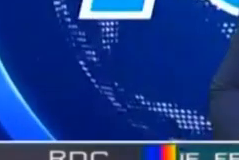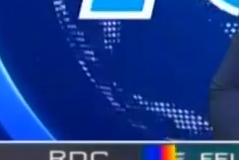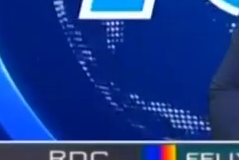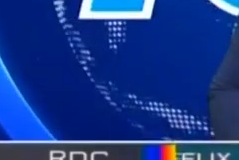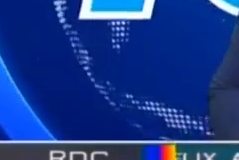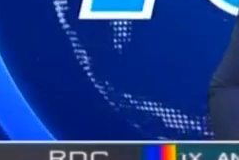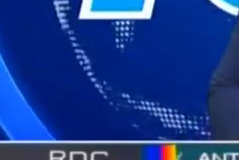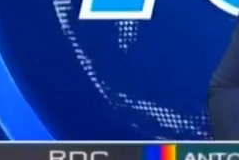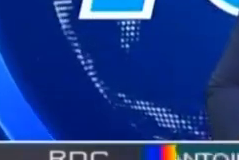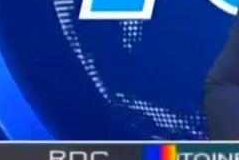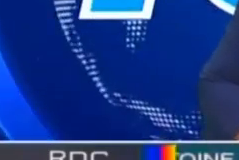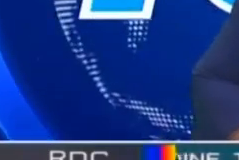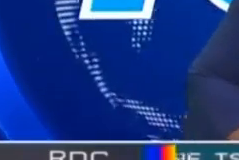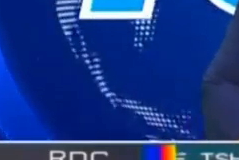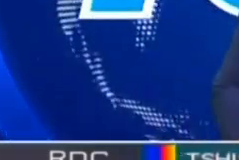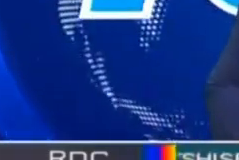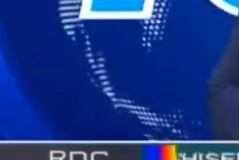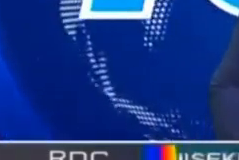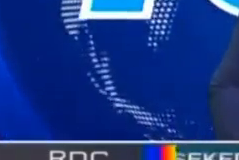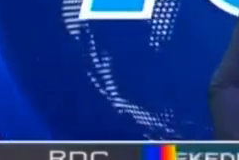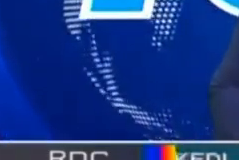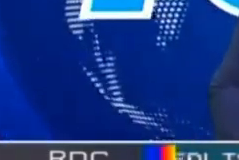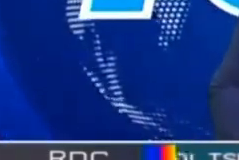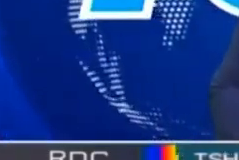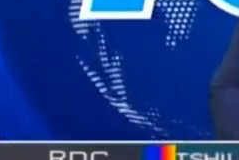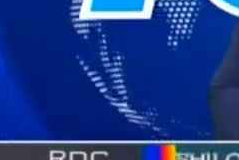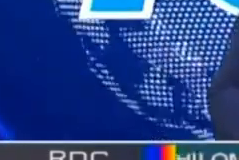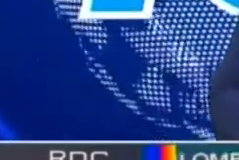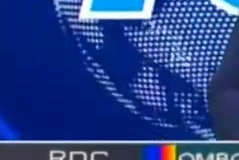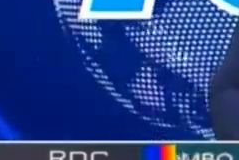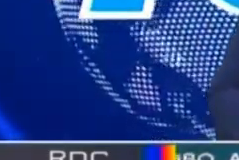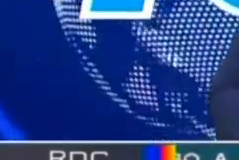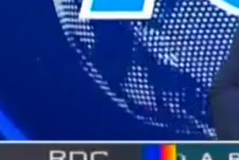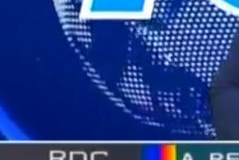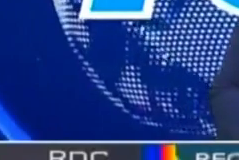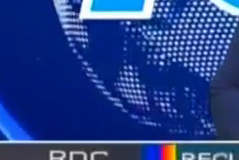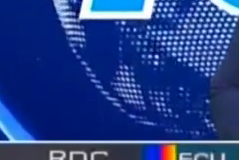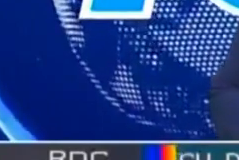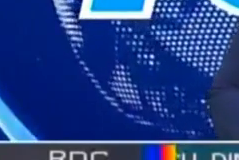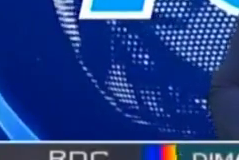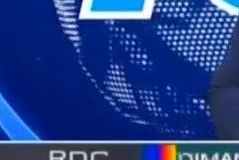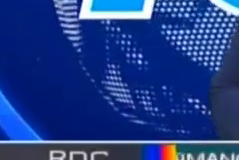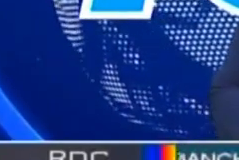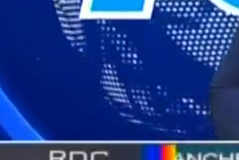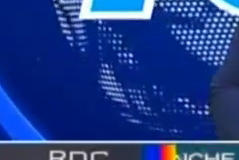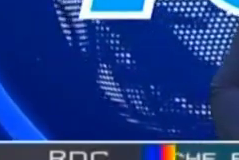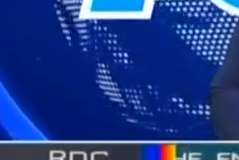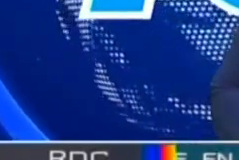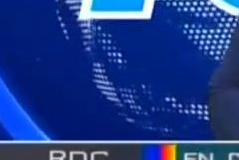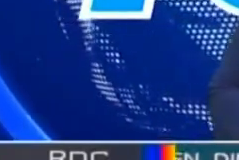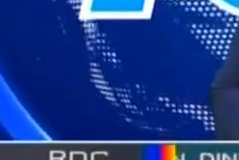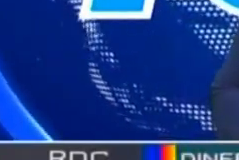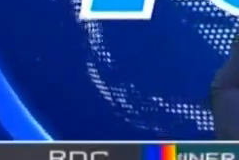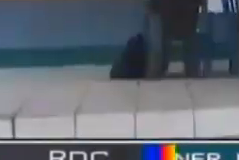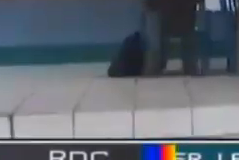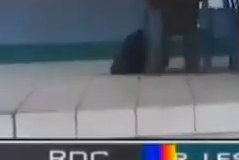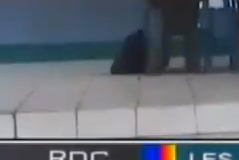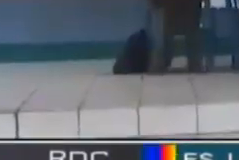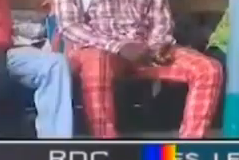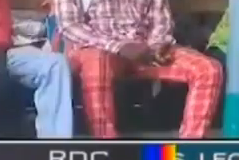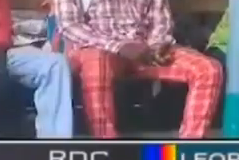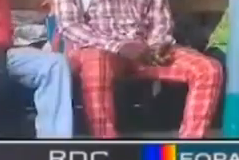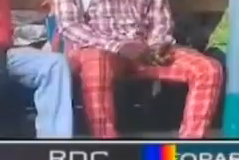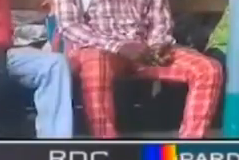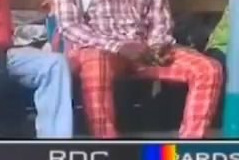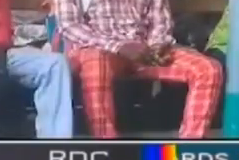journal. Une grève s'observe depuis ce matin dans les écoles du territoire de Kahemba, dans la province du Kwango. Les professionnels